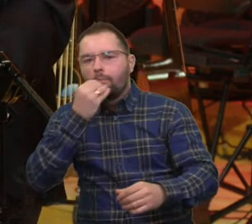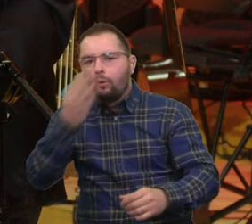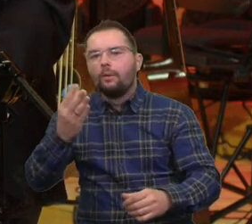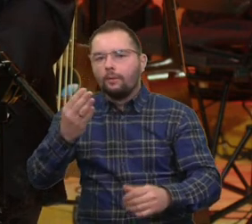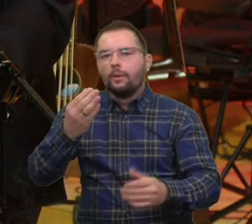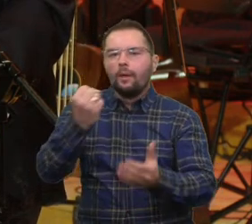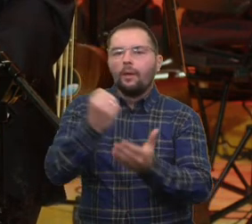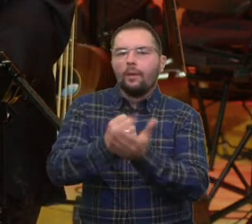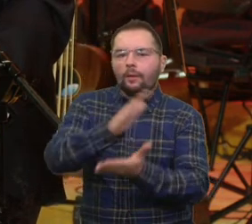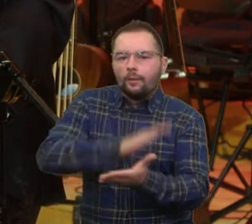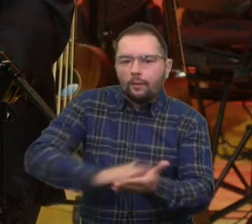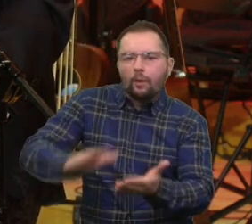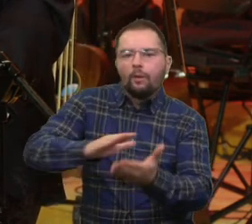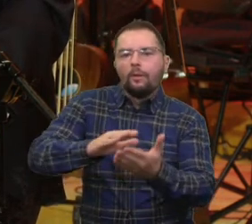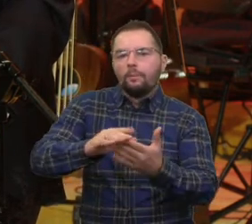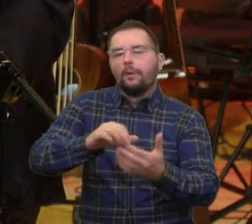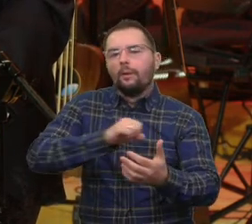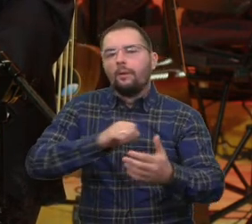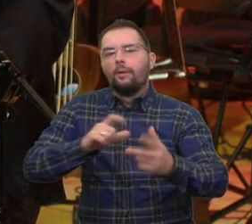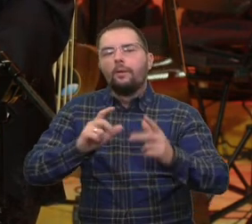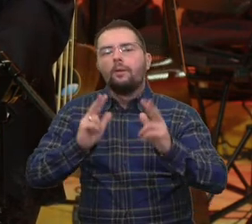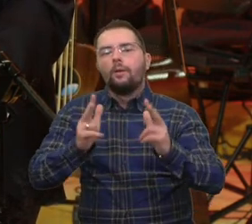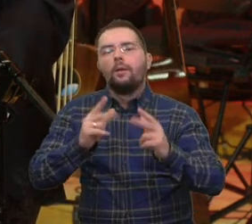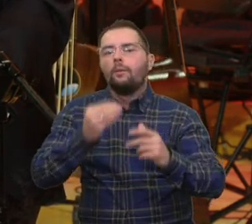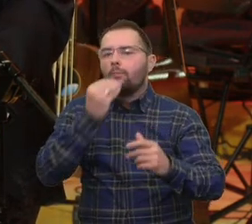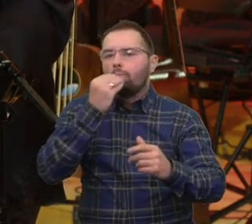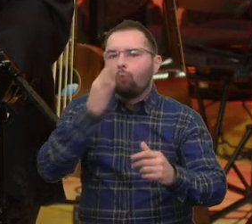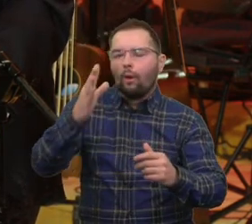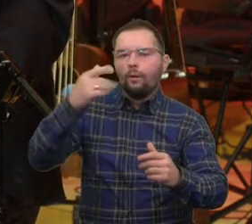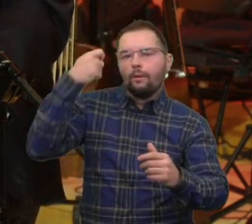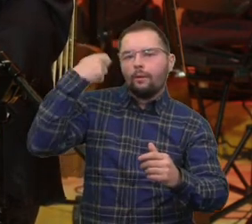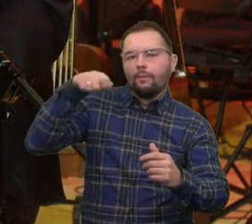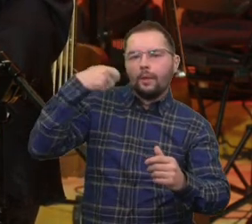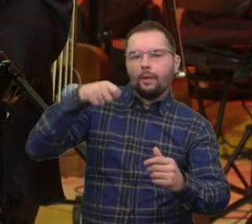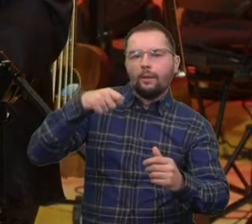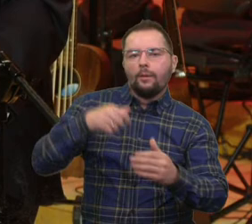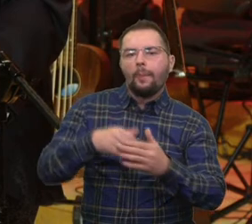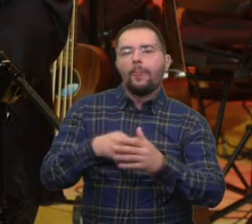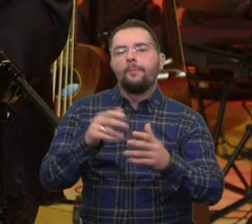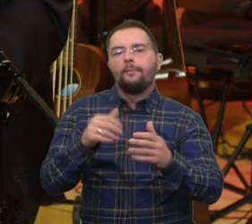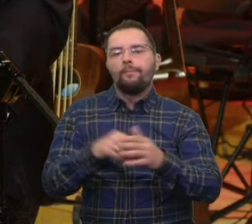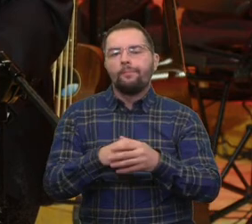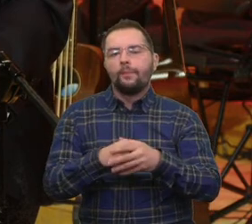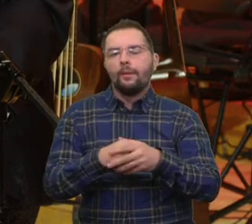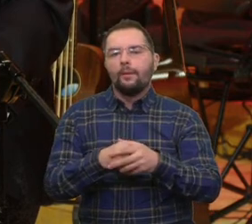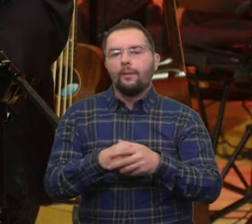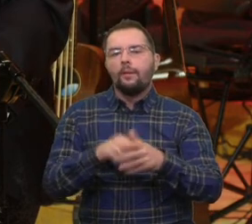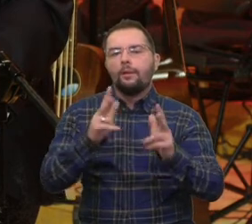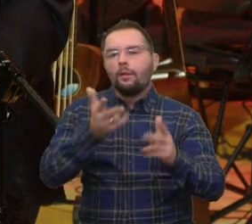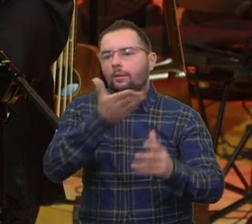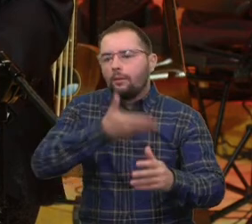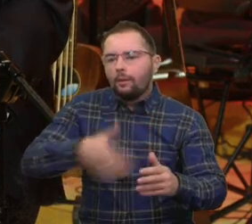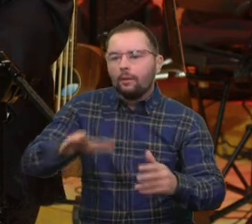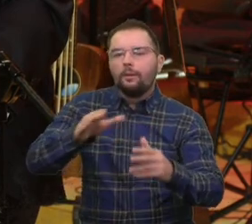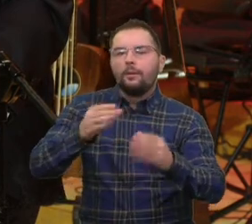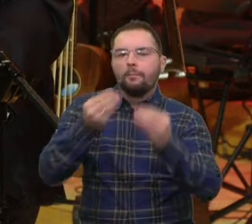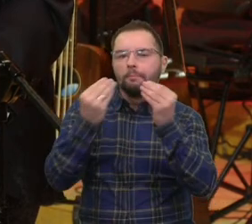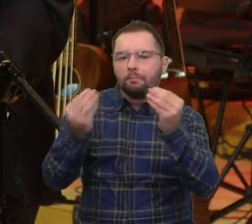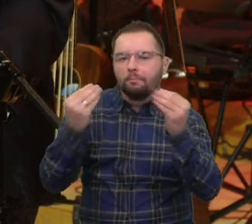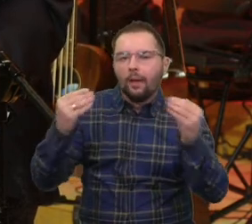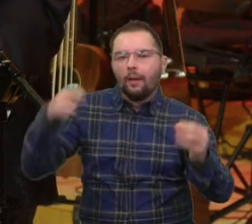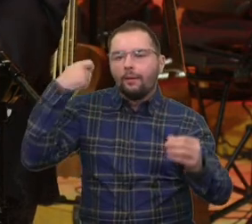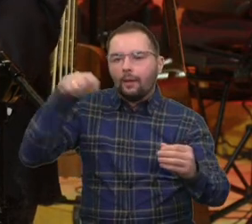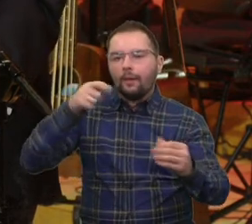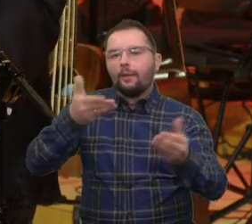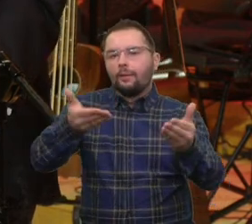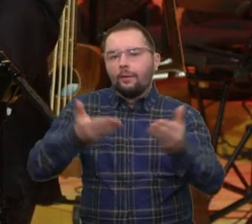super starosta. Rozpoczniemy od super prezydenta i tutaj, szanowni, wspaniali prezydenci, zapraszamy serdecznie